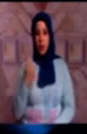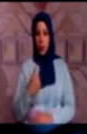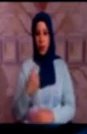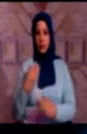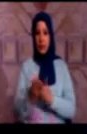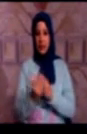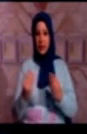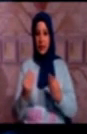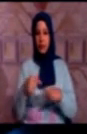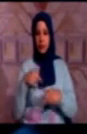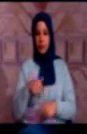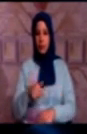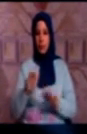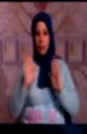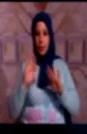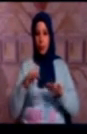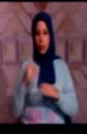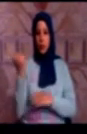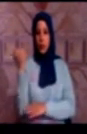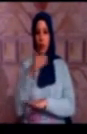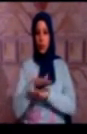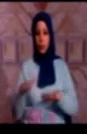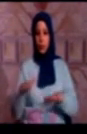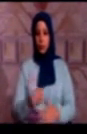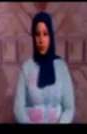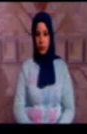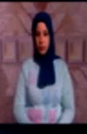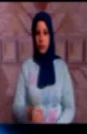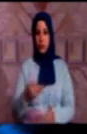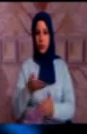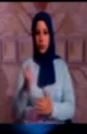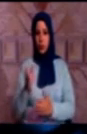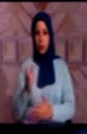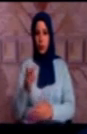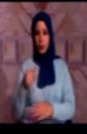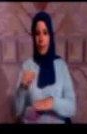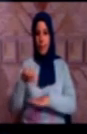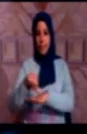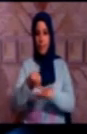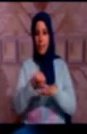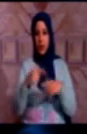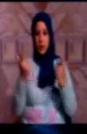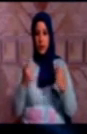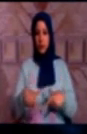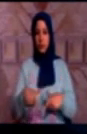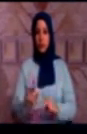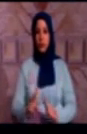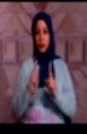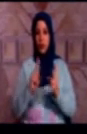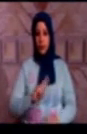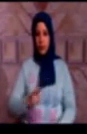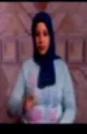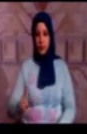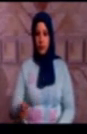الثروات التي ينبغي ان تذهب الى بلاد اخرى وكان بيحصل ده هي هي